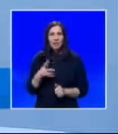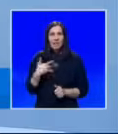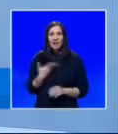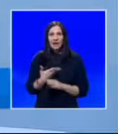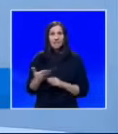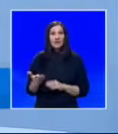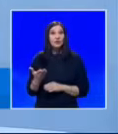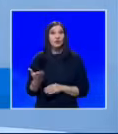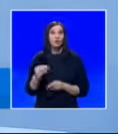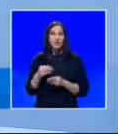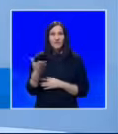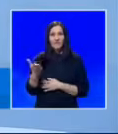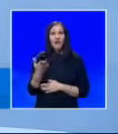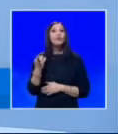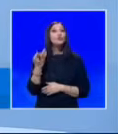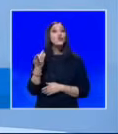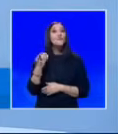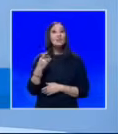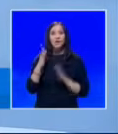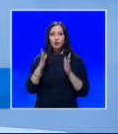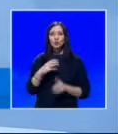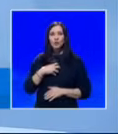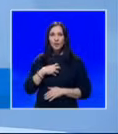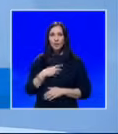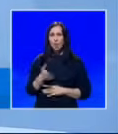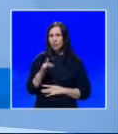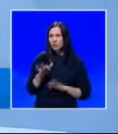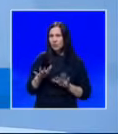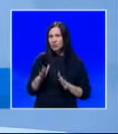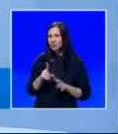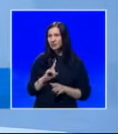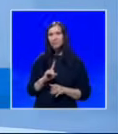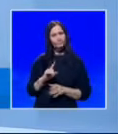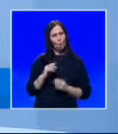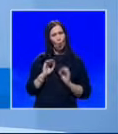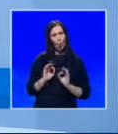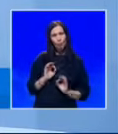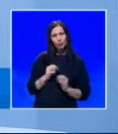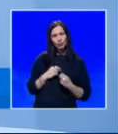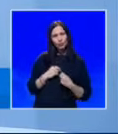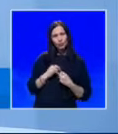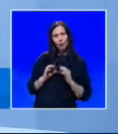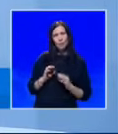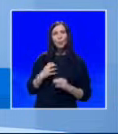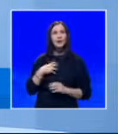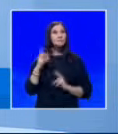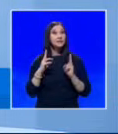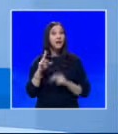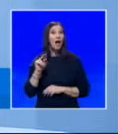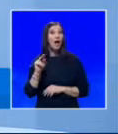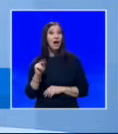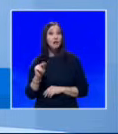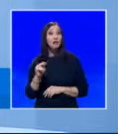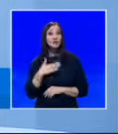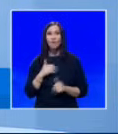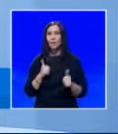вече да бъде в нея. Това са ГЕРБ, категорично. Обаче, някакси именно удобно на ГЕРБ, СДС, да кажат